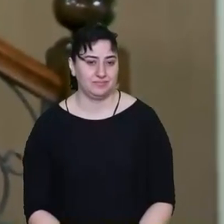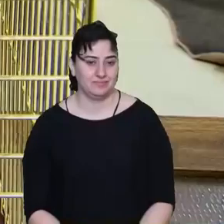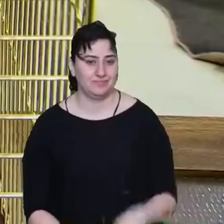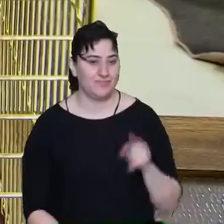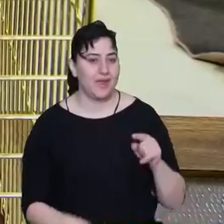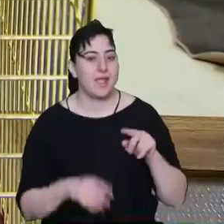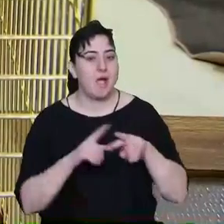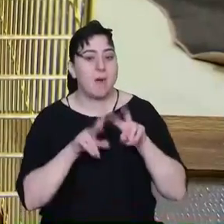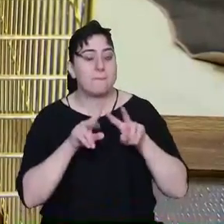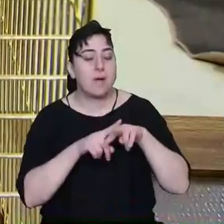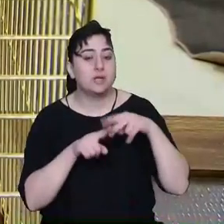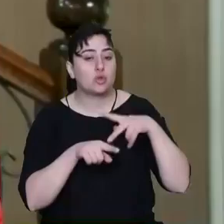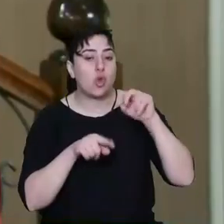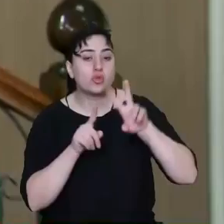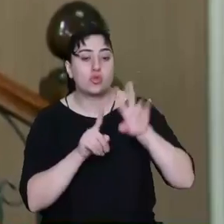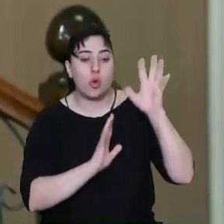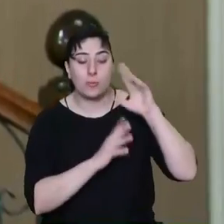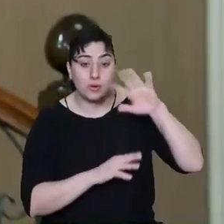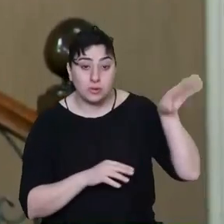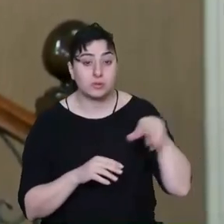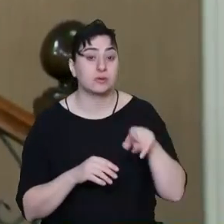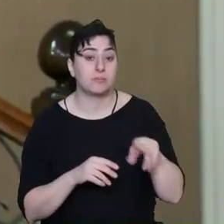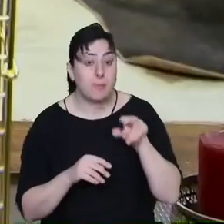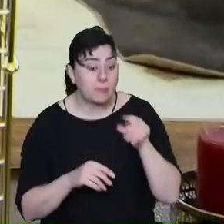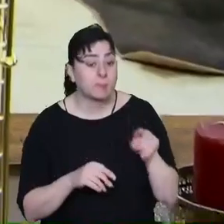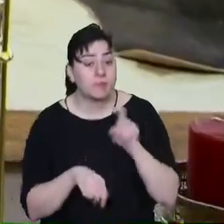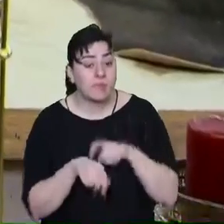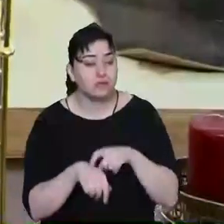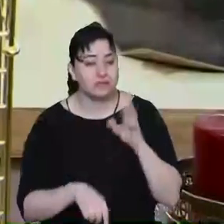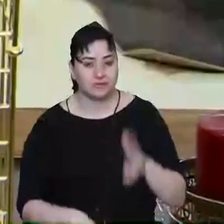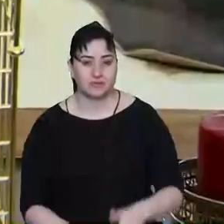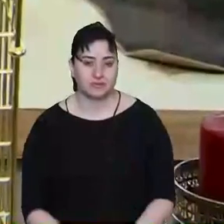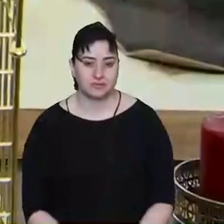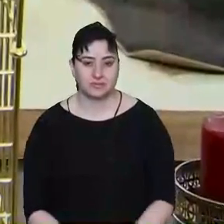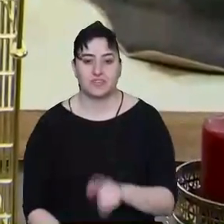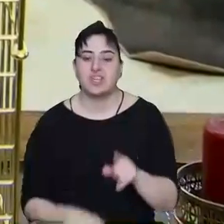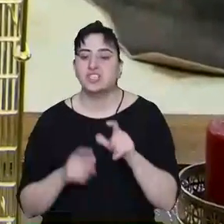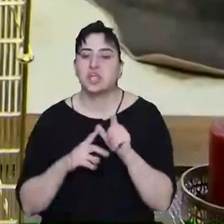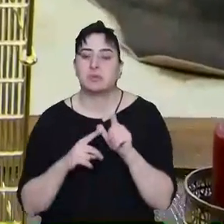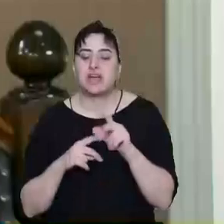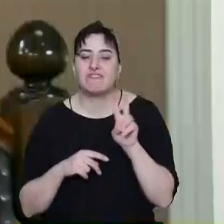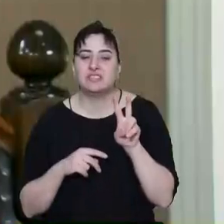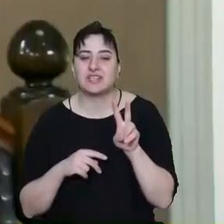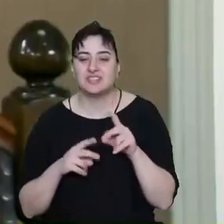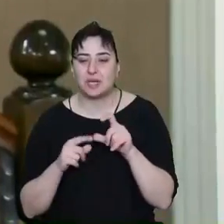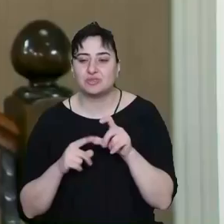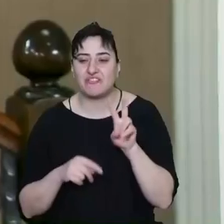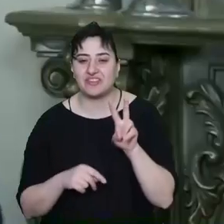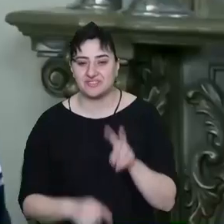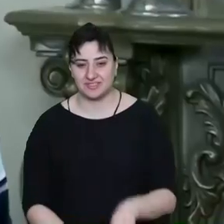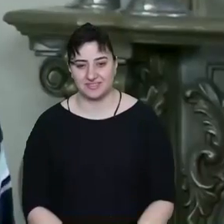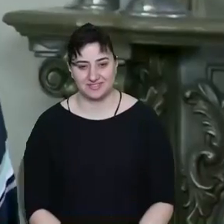Amazon papağanına benziyor. Bunların taklit yetenekleri çok fazladır. Şapşal Veysel! Şapşal Veysel! Başak